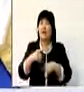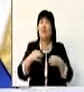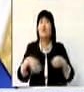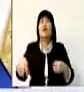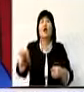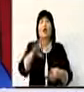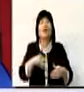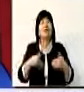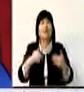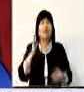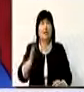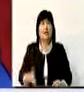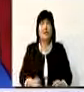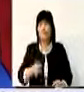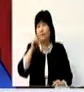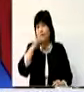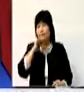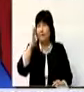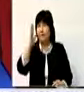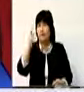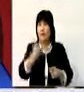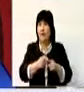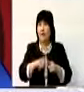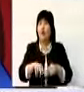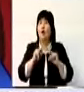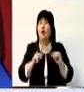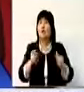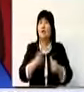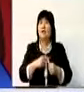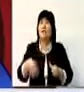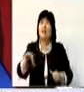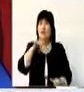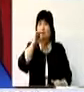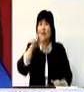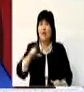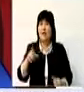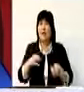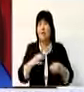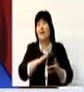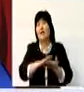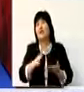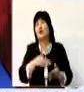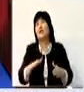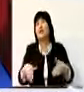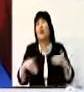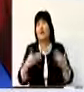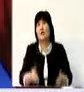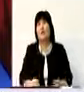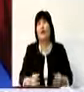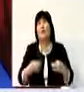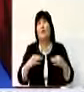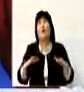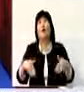баршаңызға құтты болсын. Қазақстанның болашағы дами берсін. Біз ұстаздар атынан бүкіл қазақстандықтарды мерекемен шын жүректен құттықтаймыз.